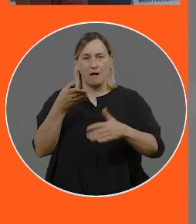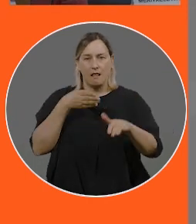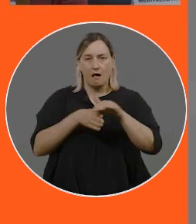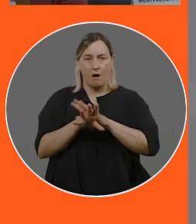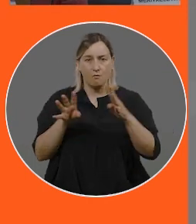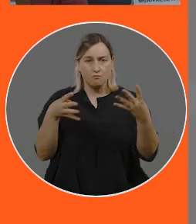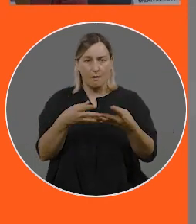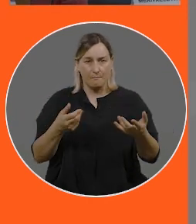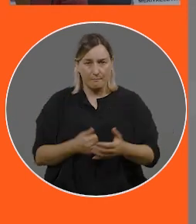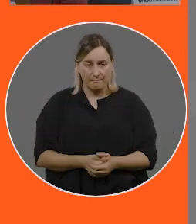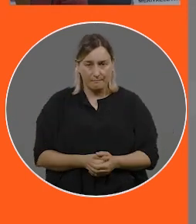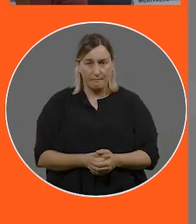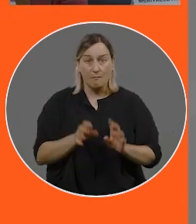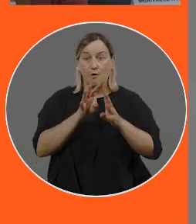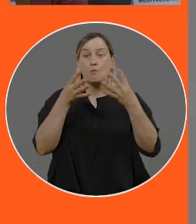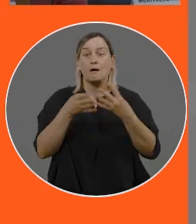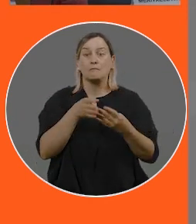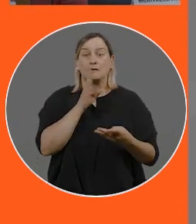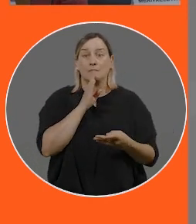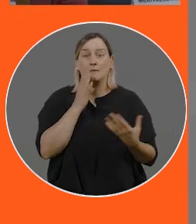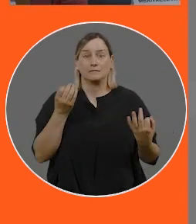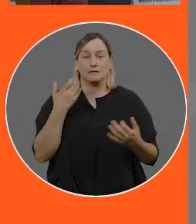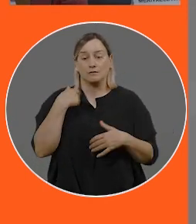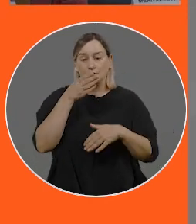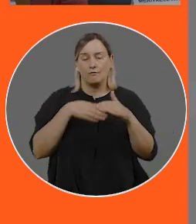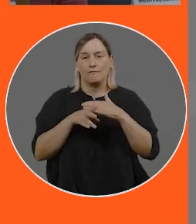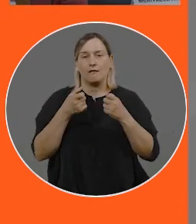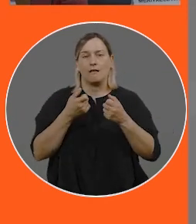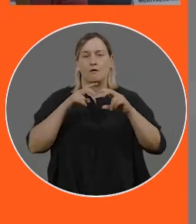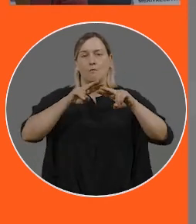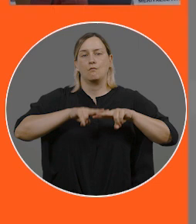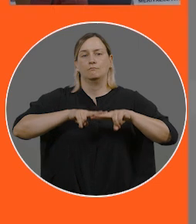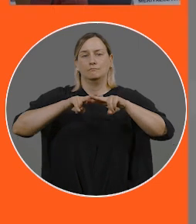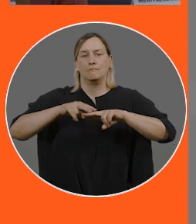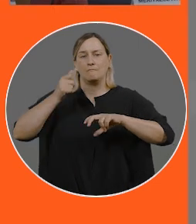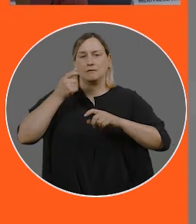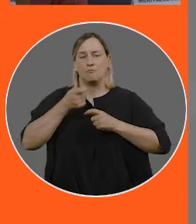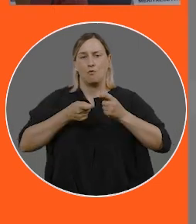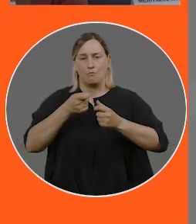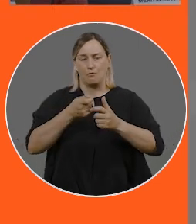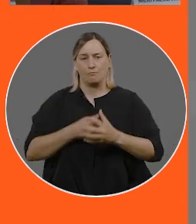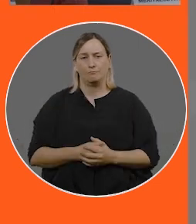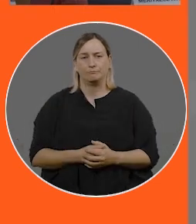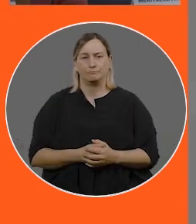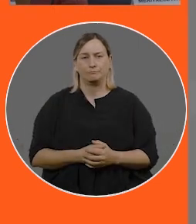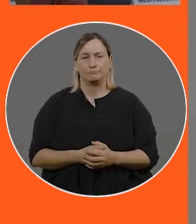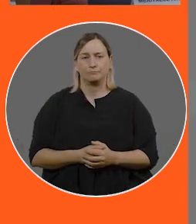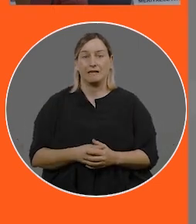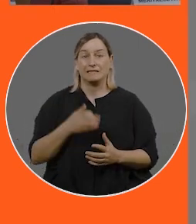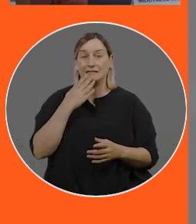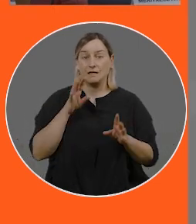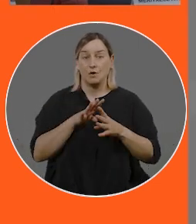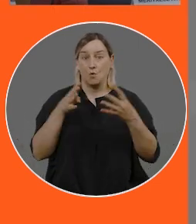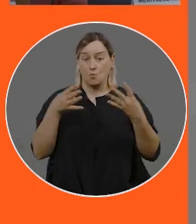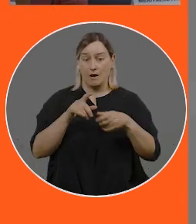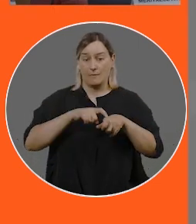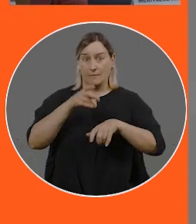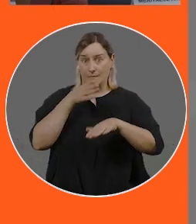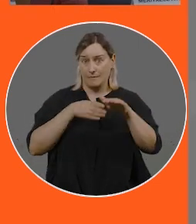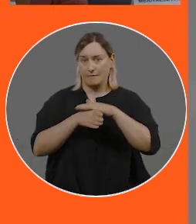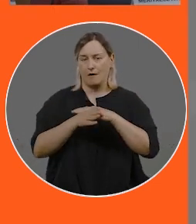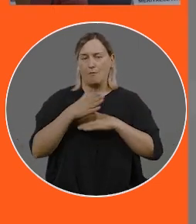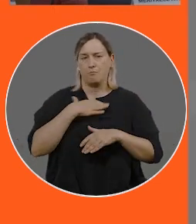que una web la he d'analitzar una miqueta més poc a poc, no? Si aquesta web és accessible, podré